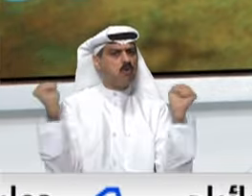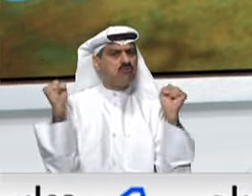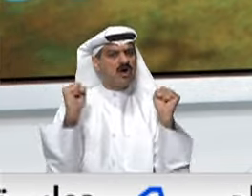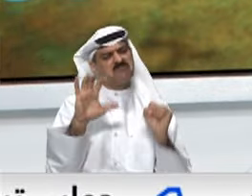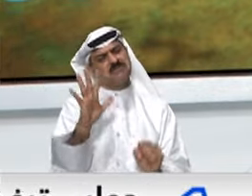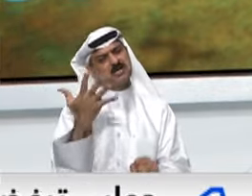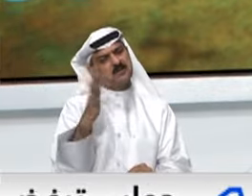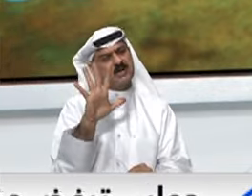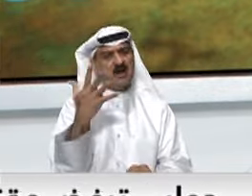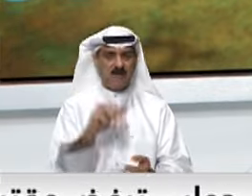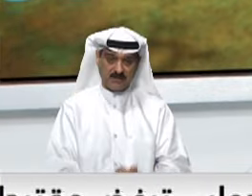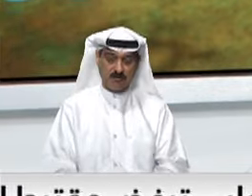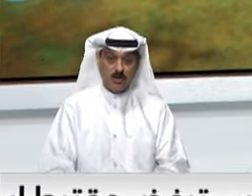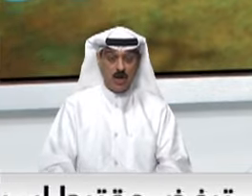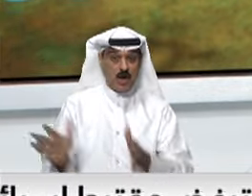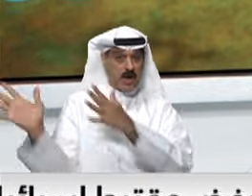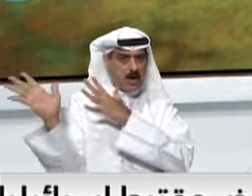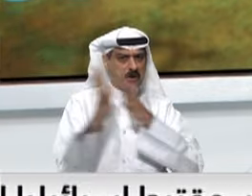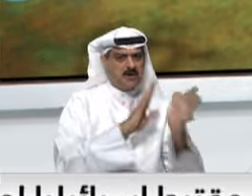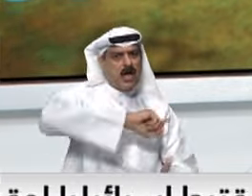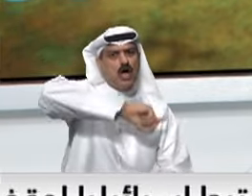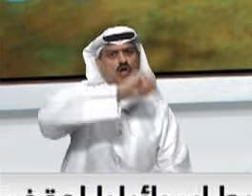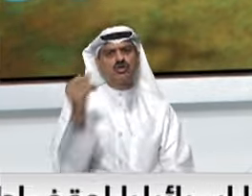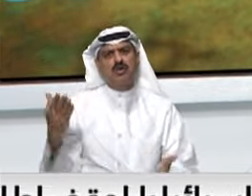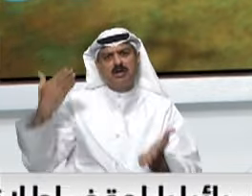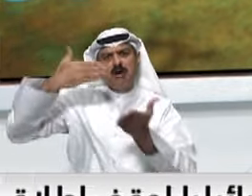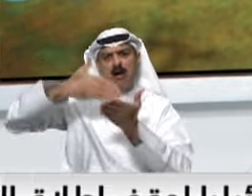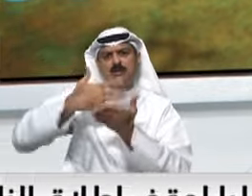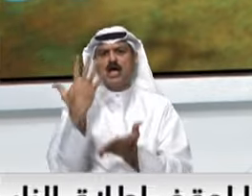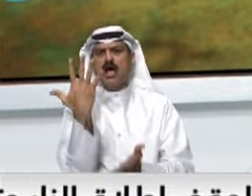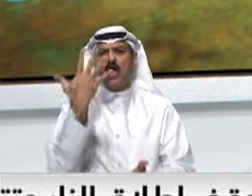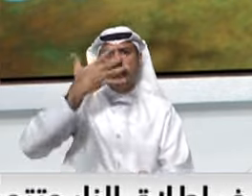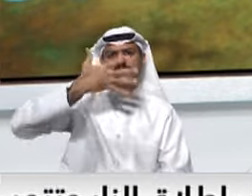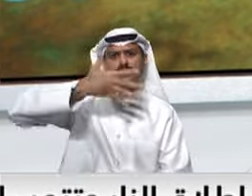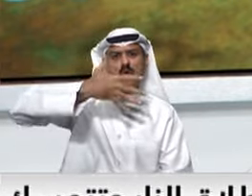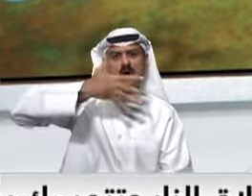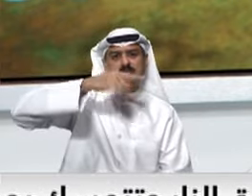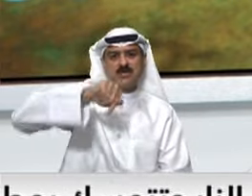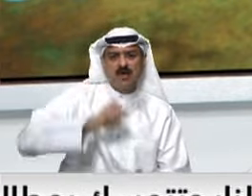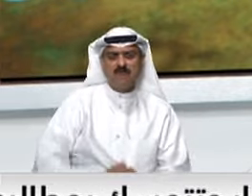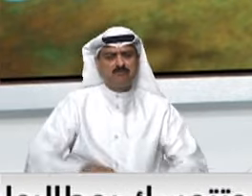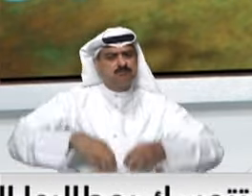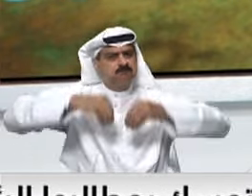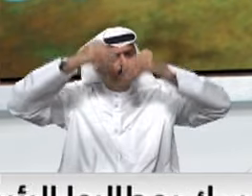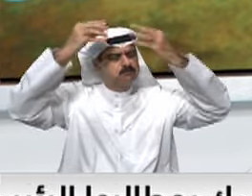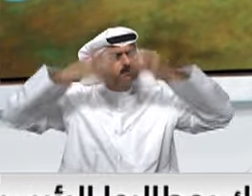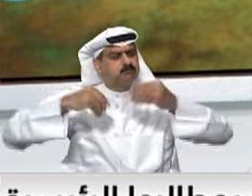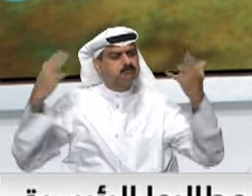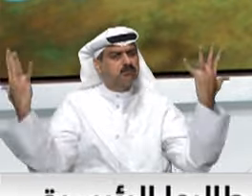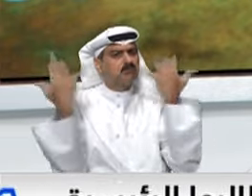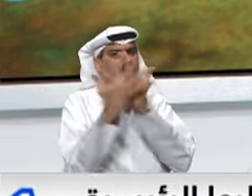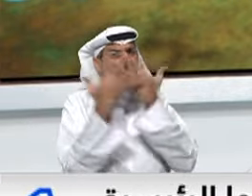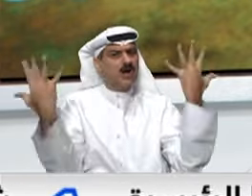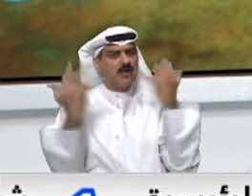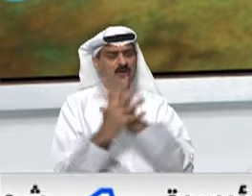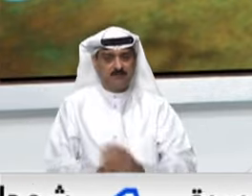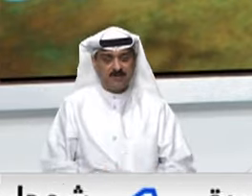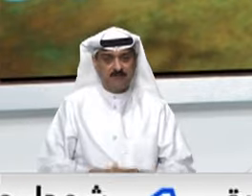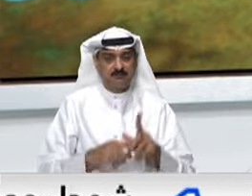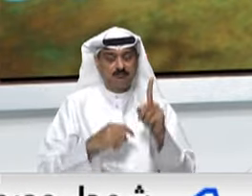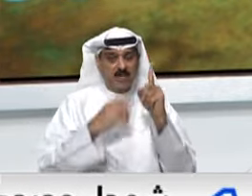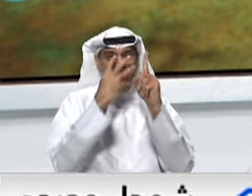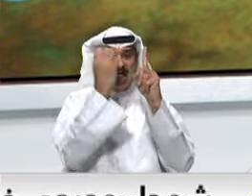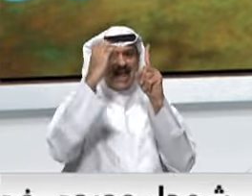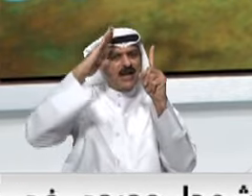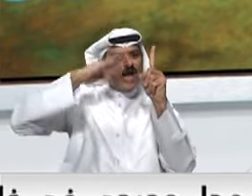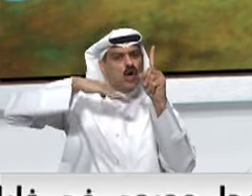وسرعة بالرياح تصل إلى 55 كيلومتر في الساعة مثيرة للغبار خاصة على المناطق المكشوفة. درجات الحرارة الصغرى في